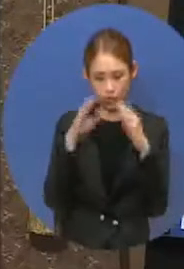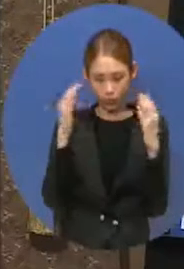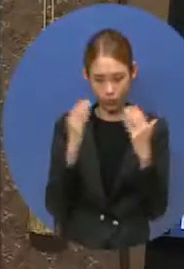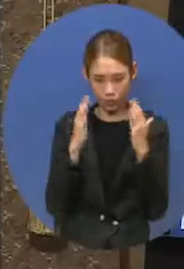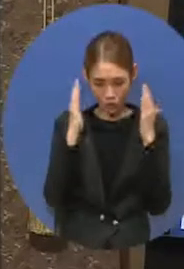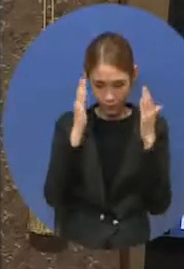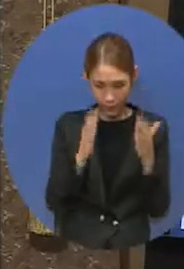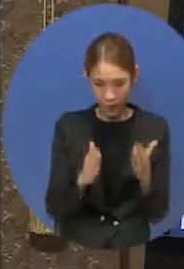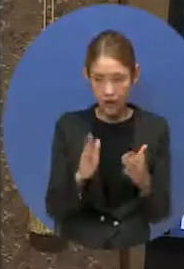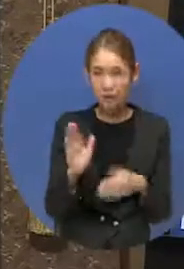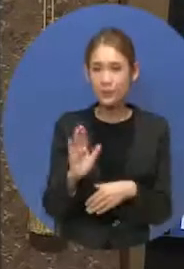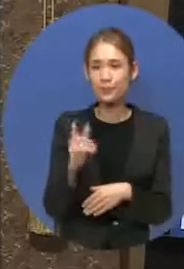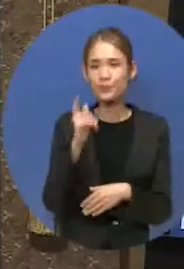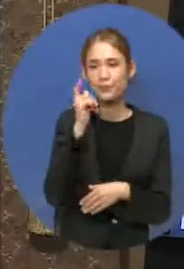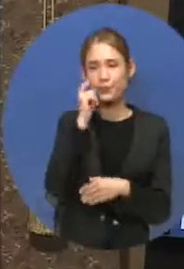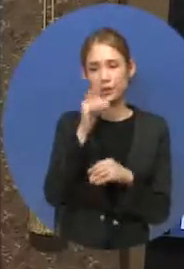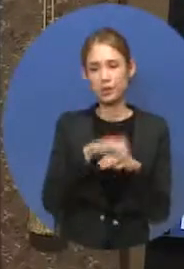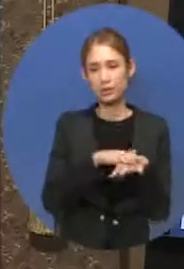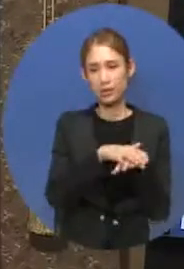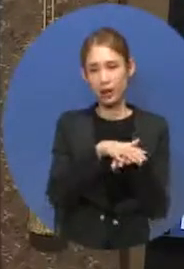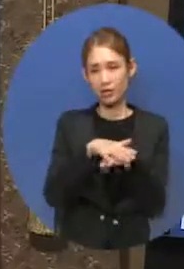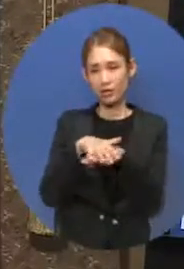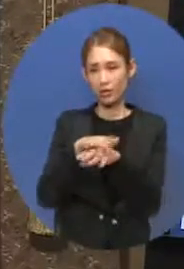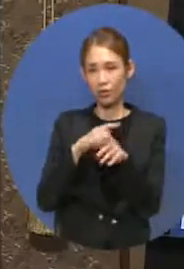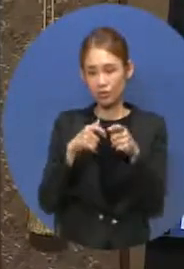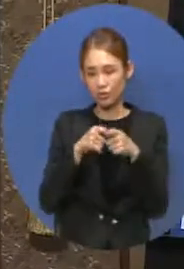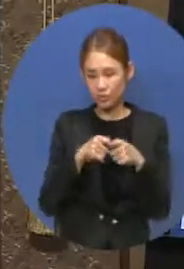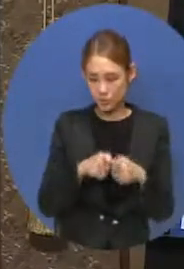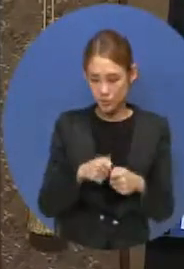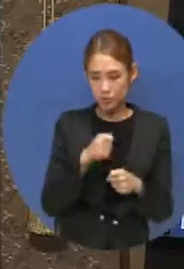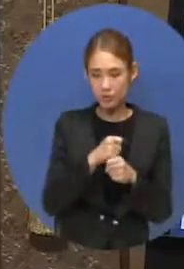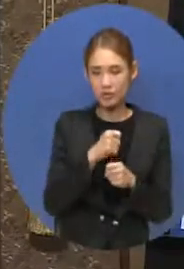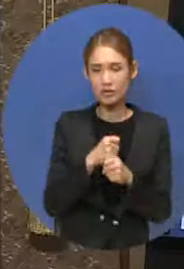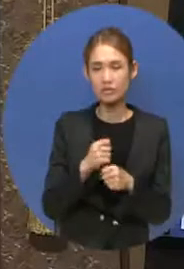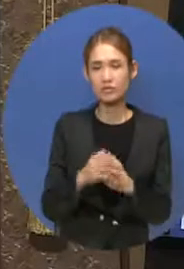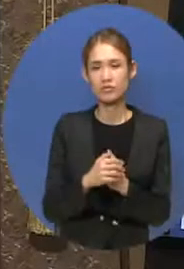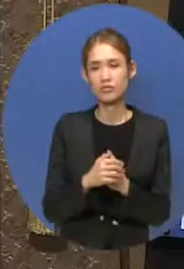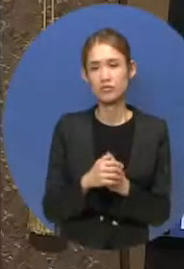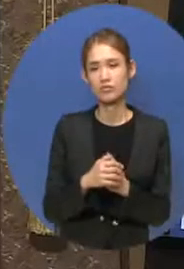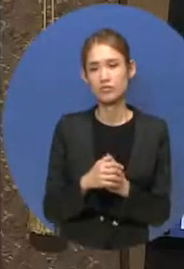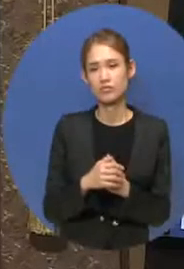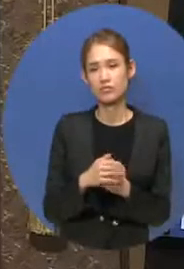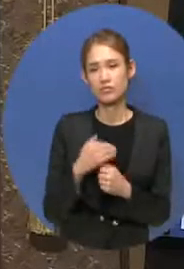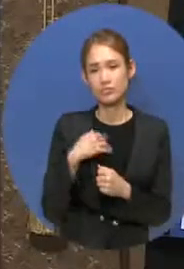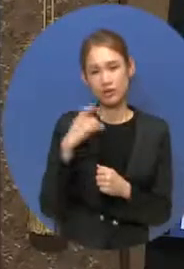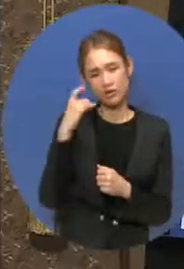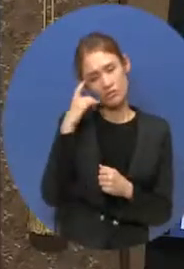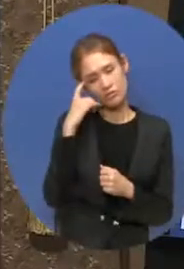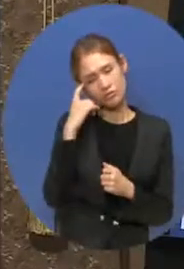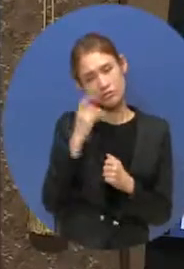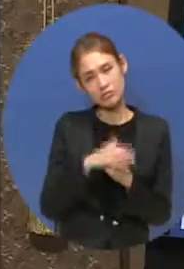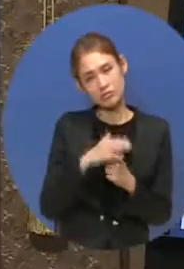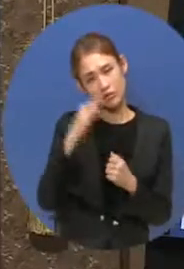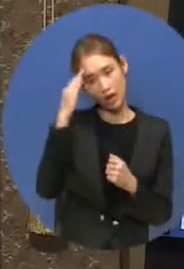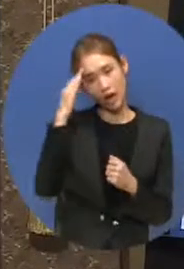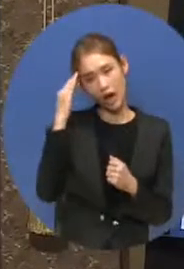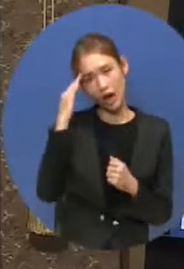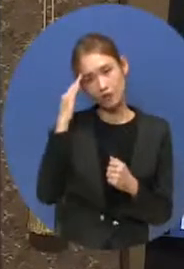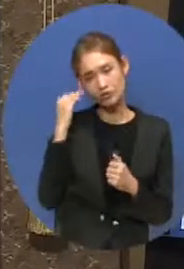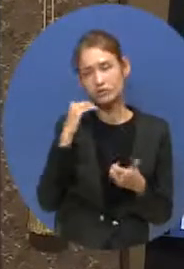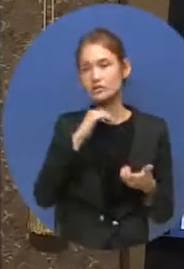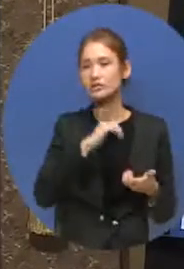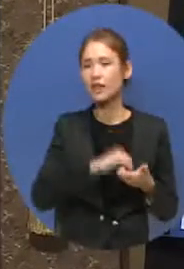없기 때문에 네트워크를 아주 촘촘하게 구성해야 되는데 제가 생각할 때 이제 우리나라의